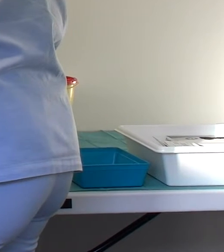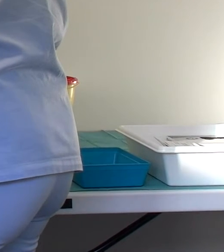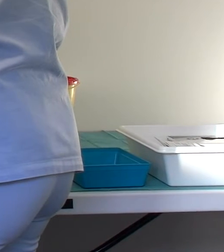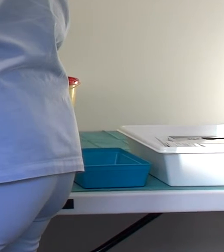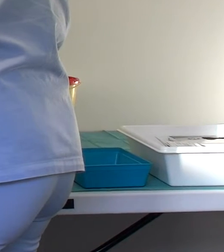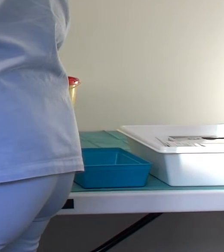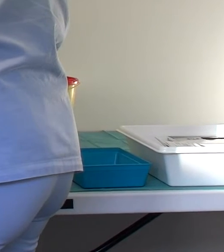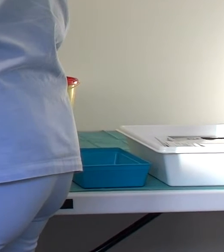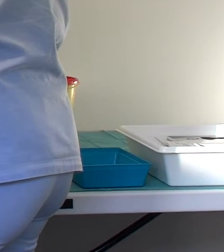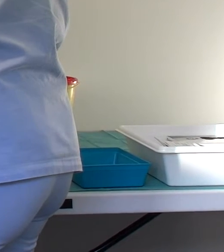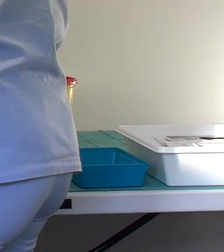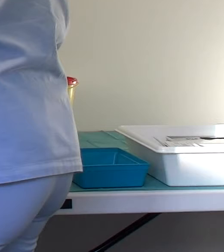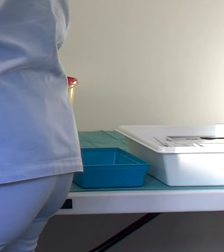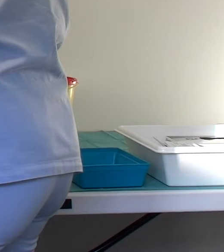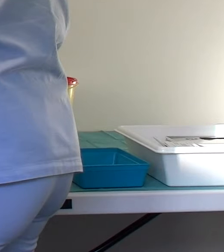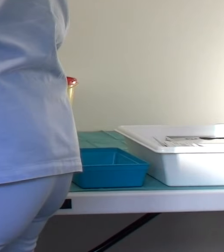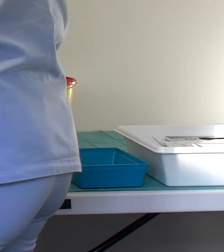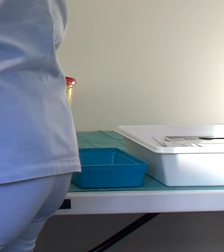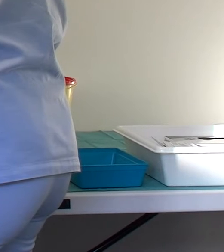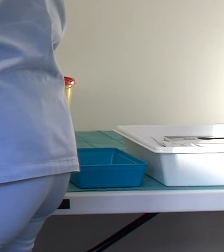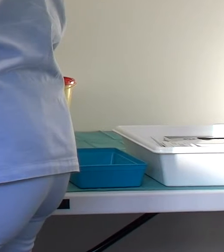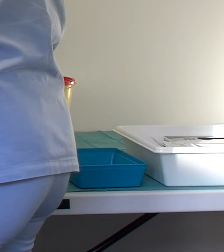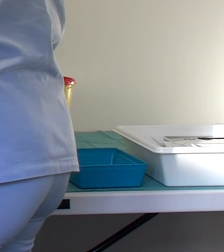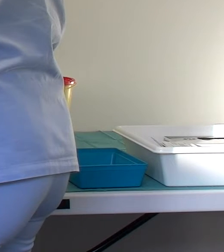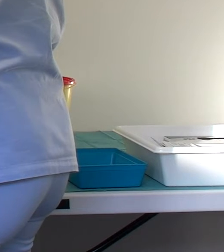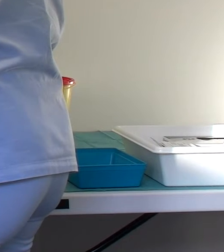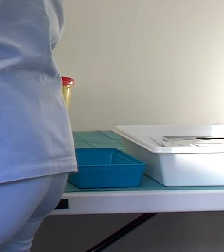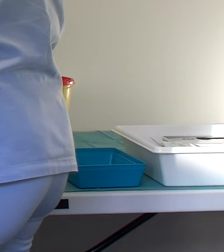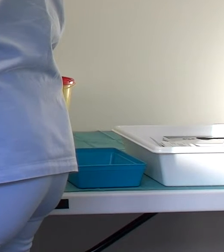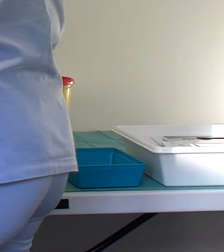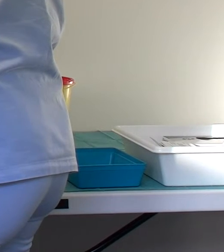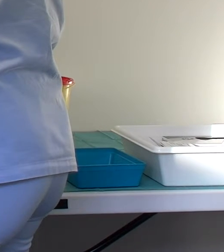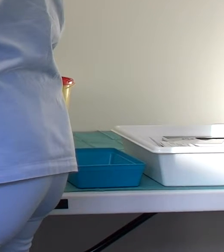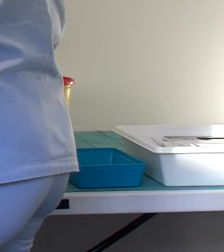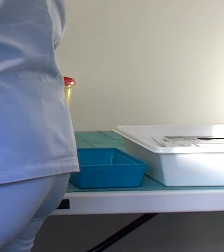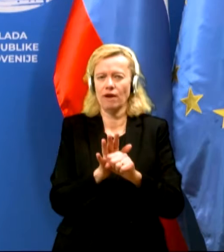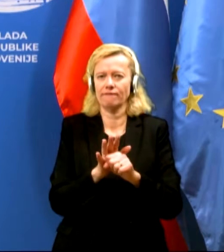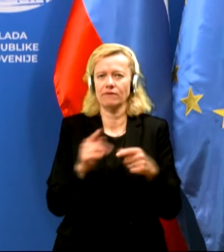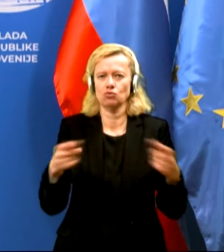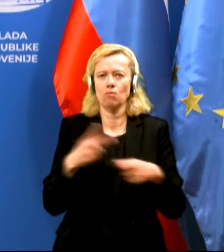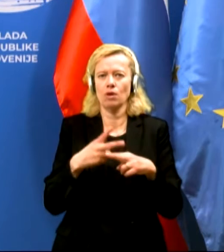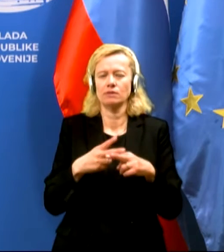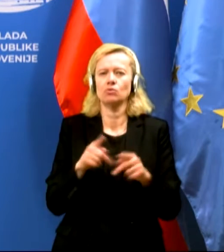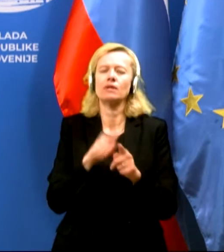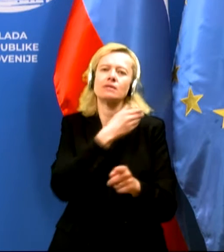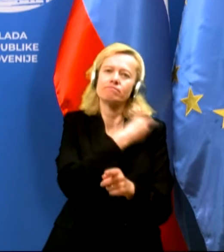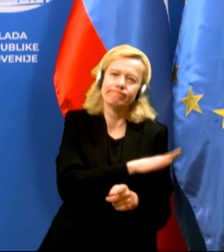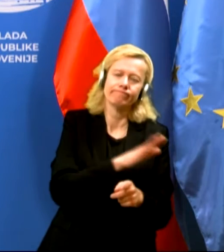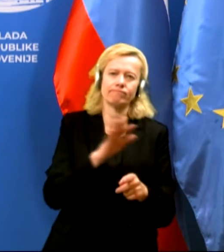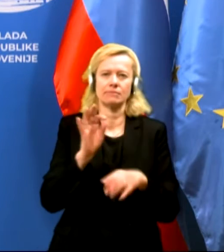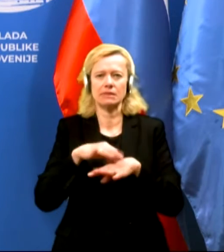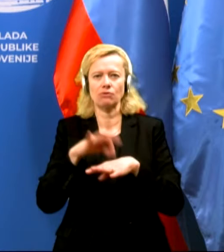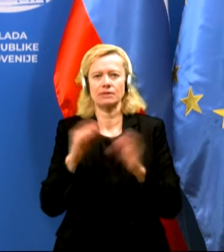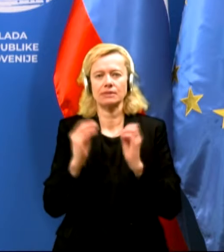bomo zmanjšali težke poteke koronavirusne bolezni, razbremenili zdravstveni sistem in